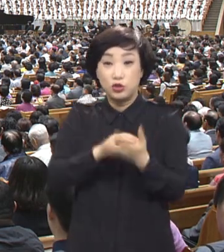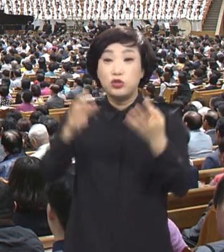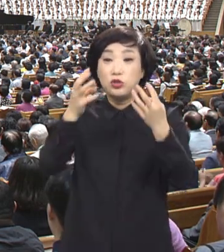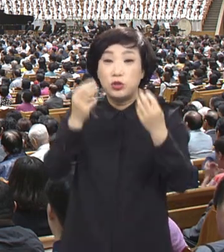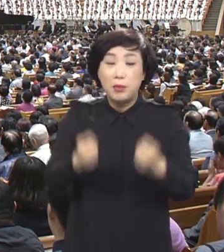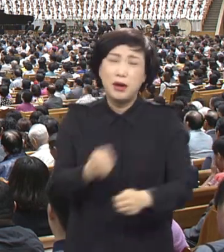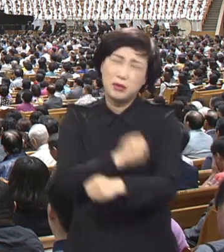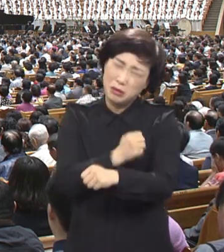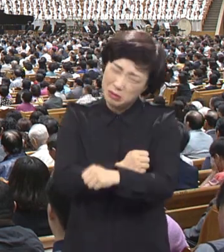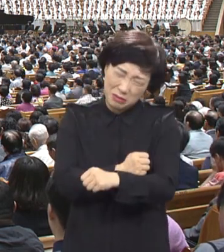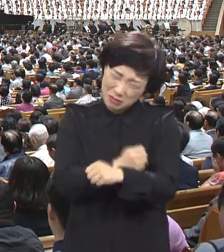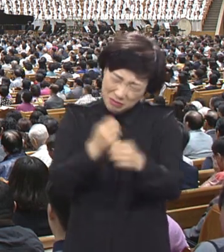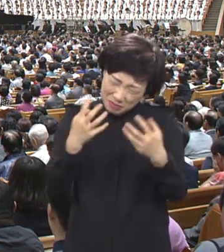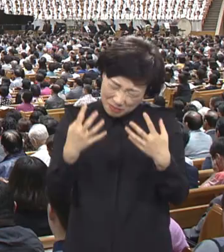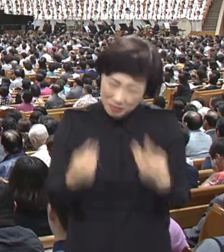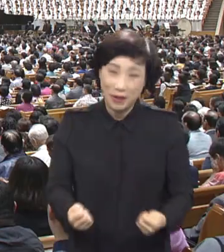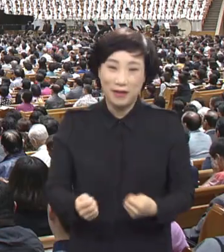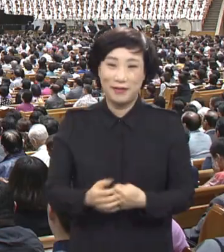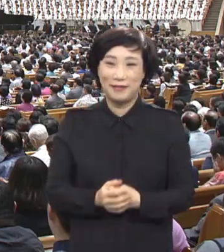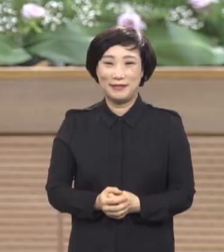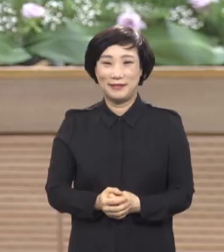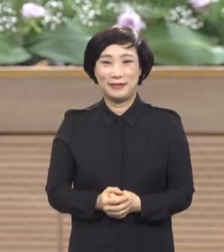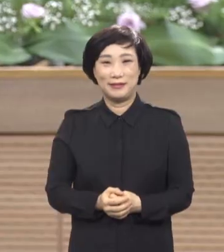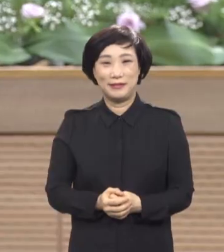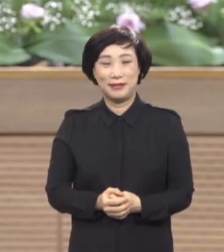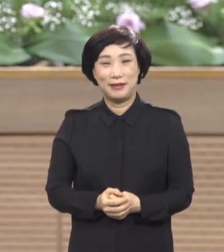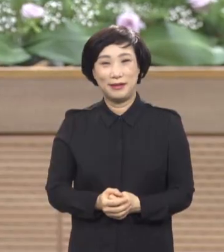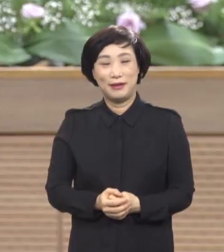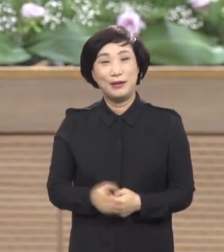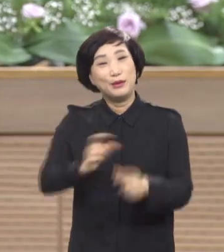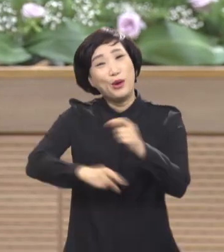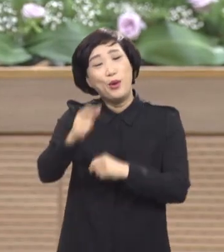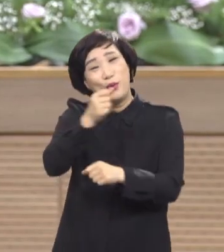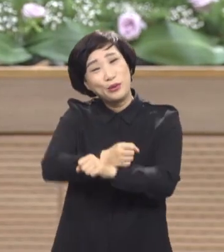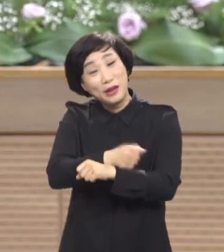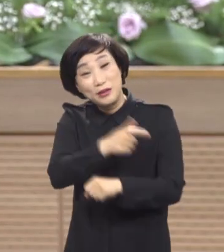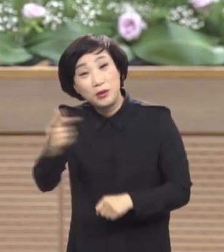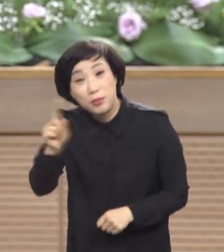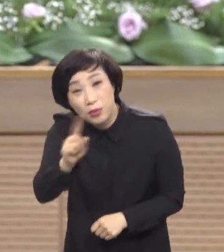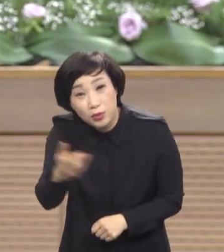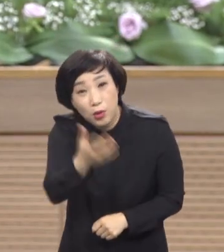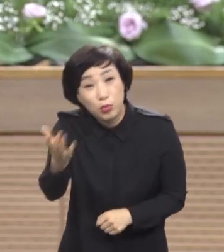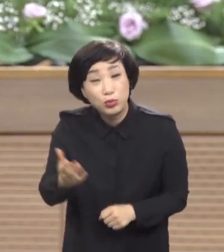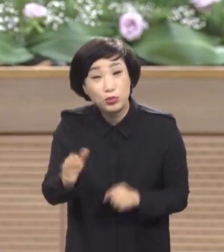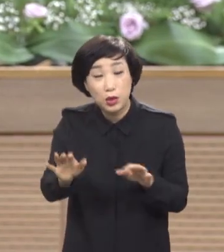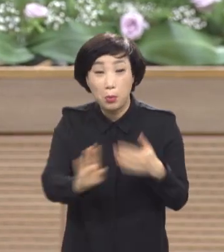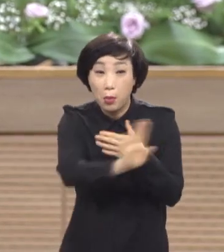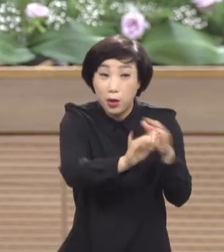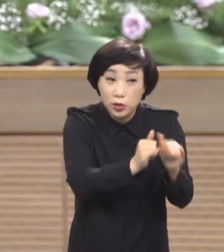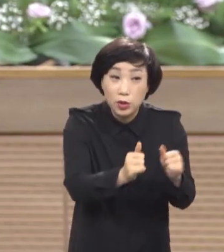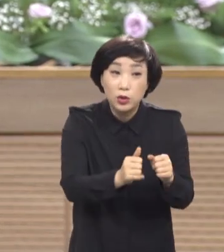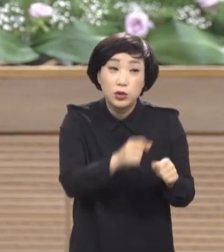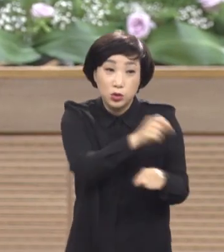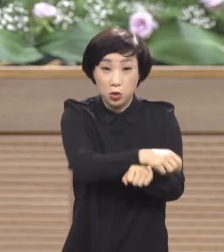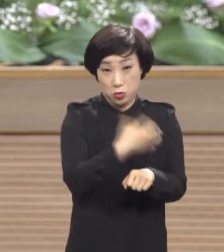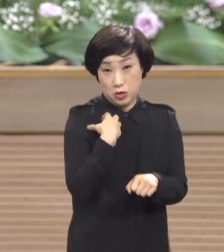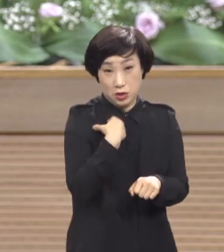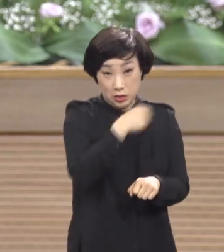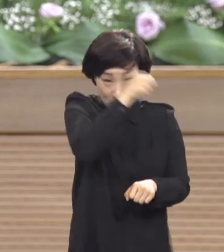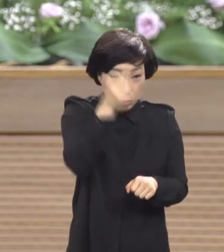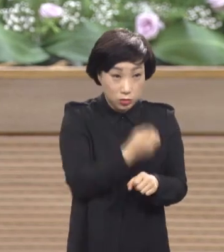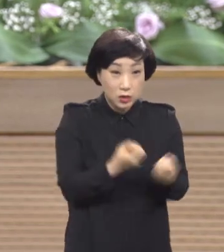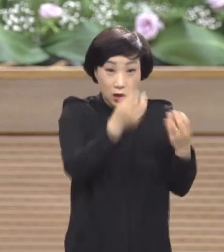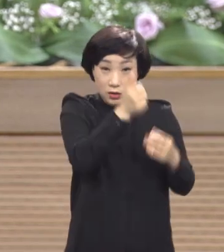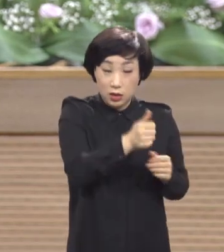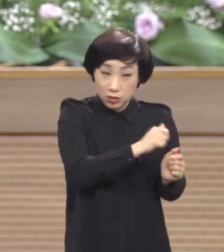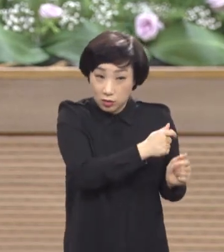고생을 하셨겠는가 그보다 더 큰 고생은 못된 바리서인 특유관 장로 제사장